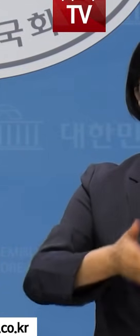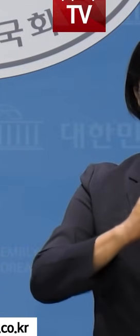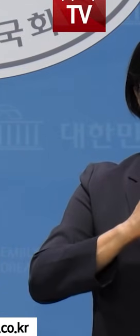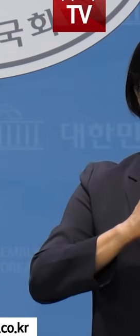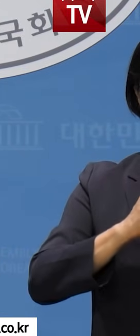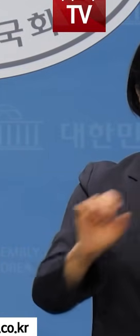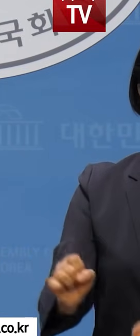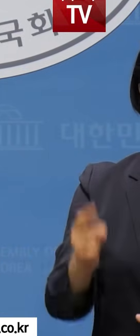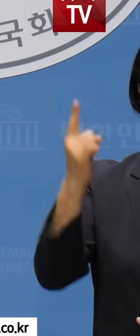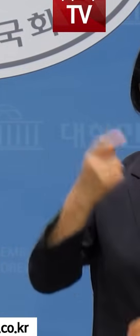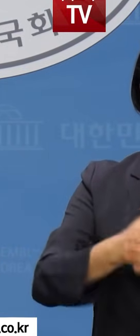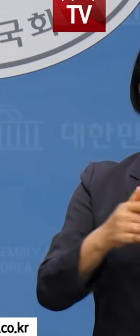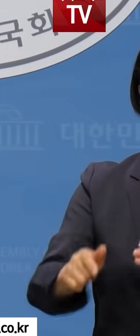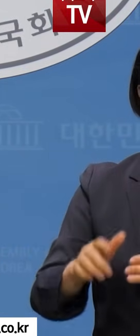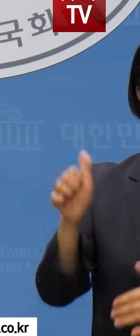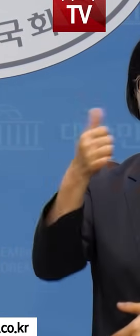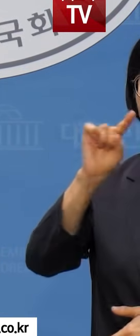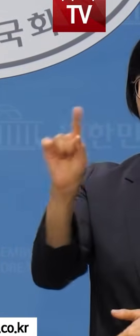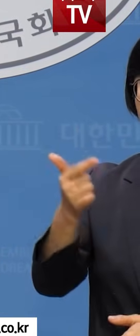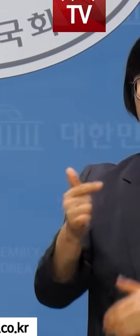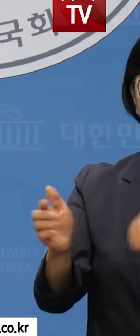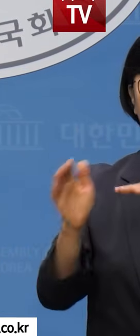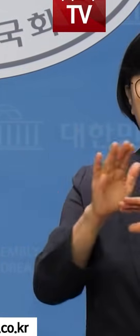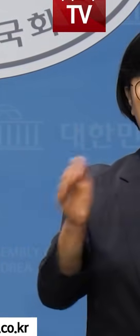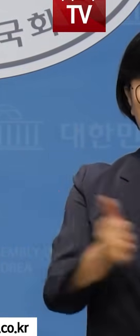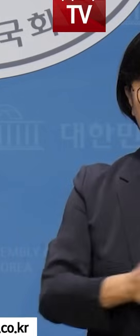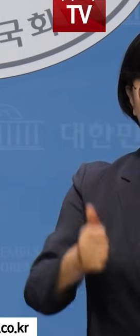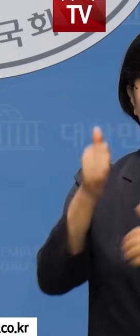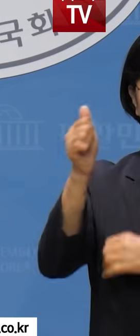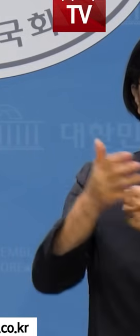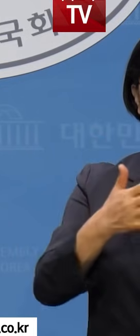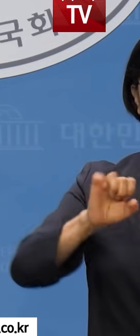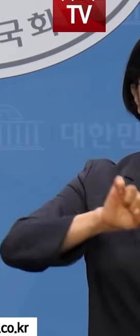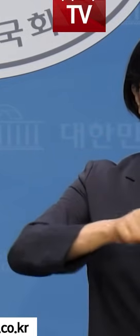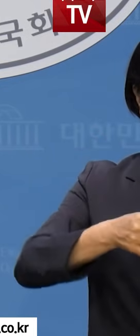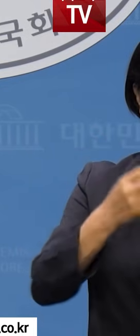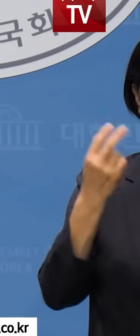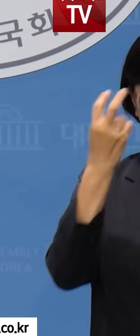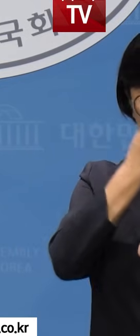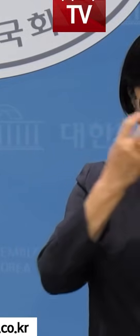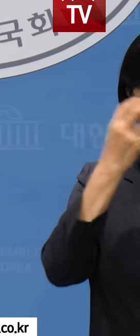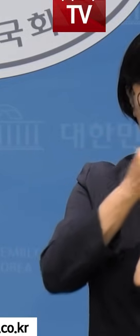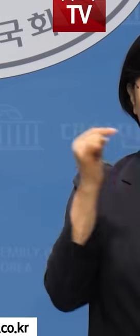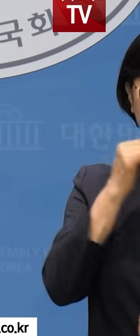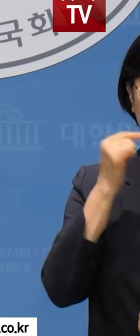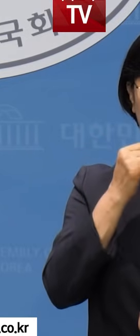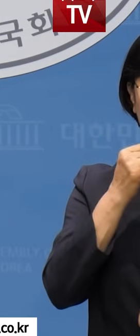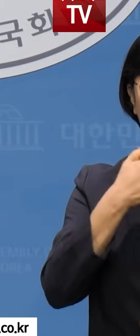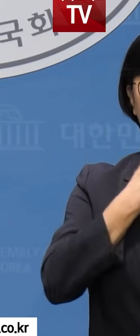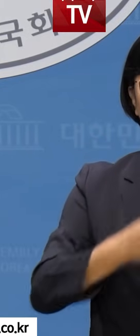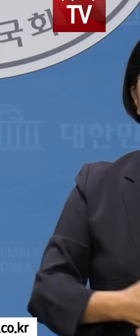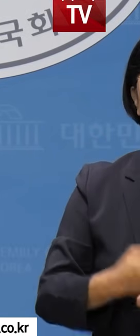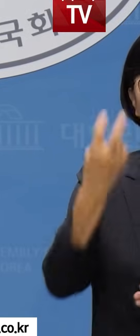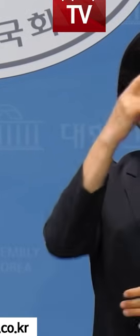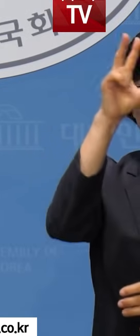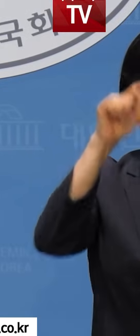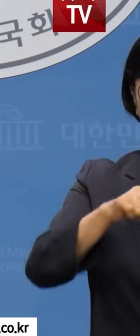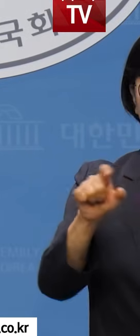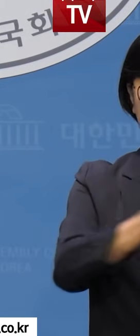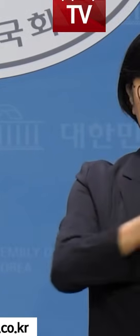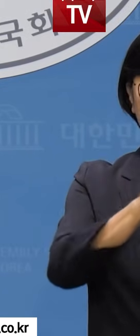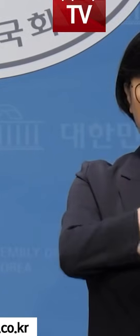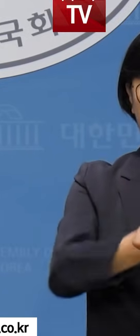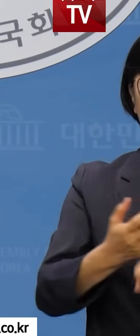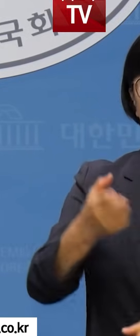수 있도록 피고발인 한동훈에 대한 엄정한 수사와 처벌이 이루어지길 기대합니다. 검찰